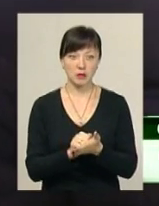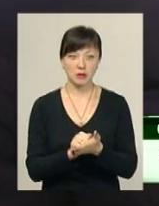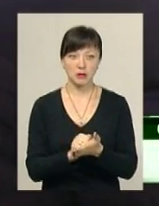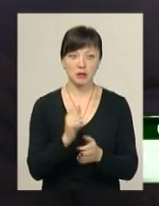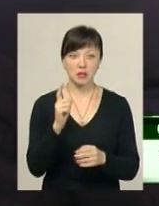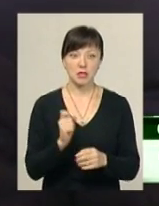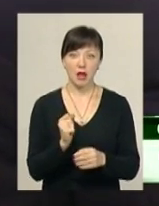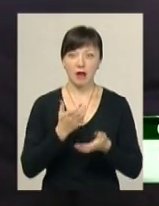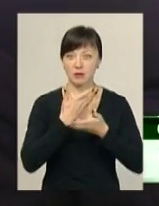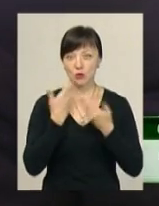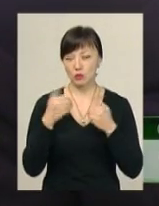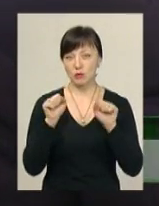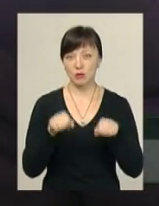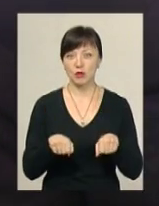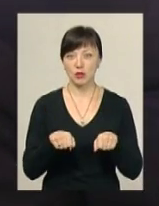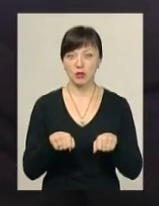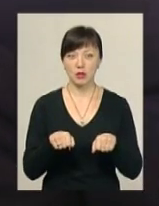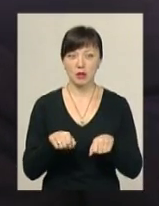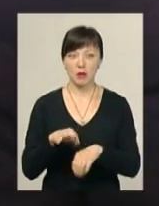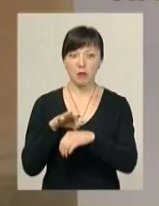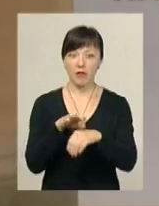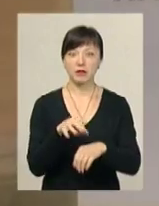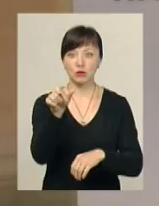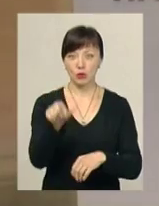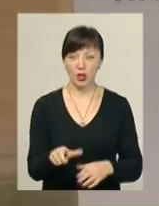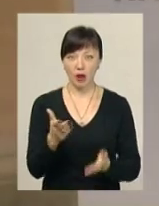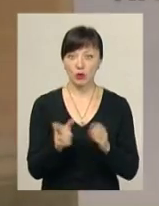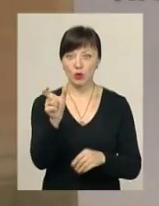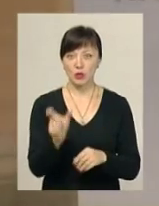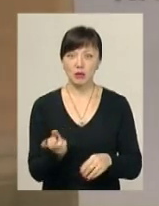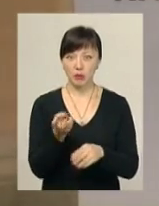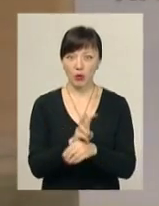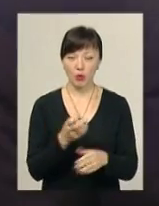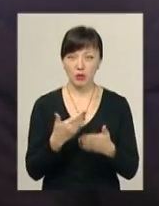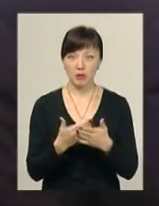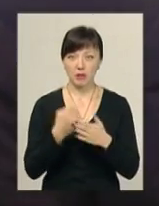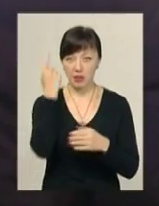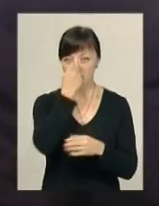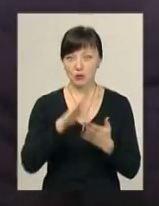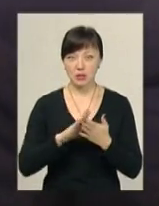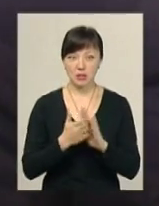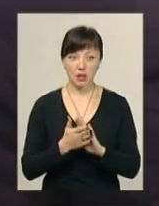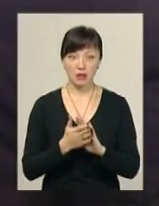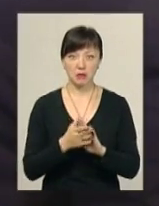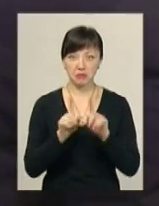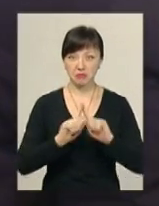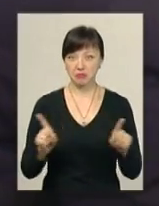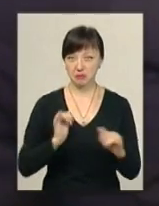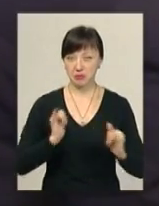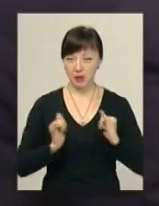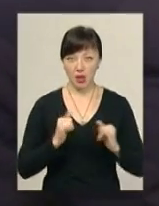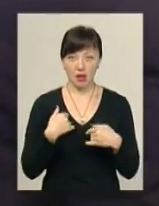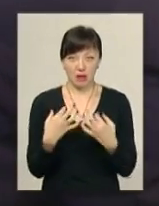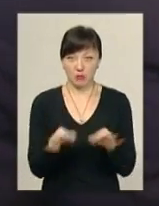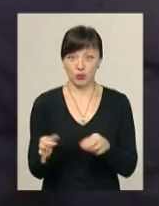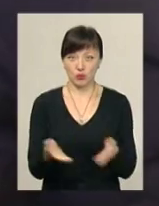за відсутності ми можемо провести просто людину до відповідної посадової особи. Якщо людина приходить, наприклад, там в нетверезому стані, не в адекваті, неадекватно себе веде, звісно, що я